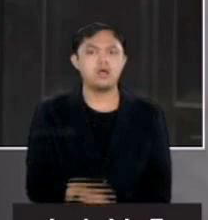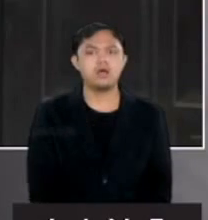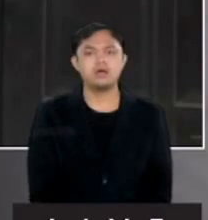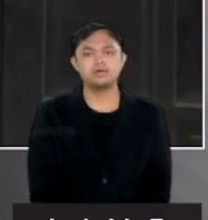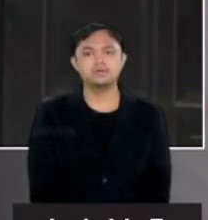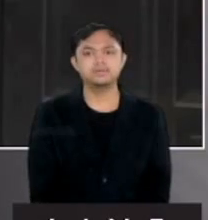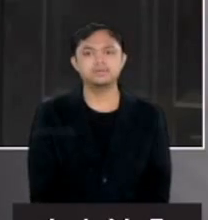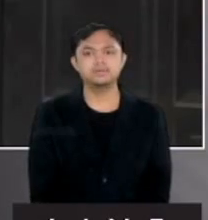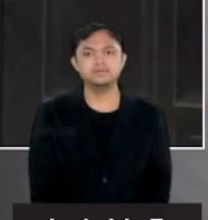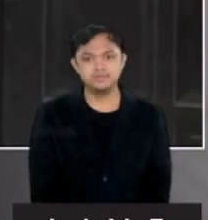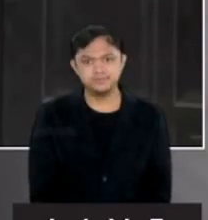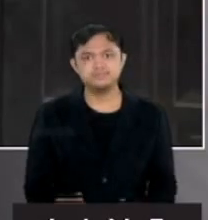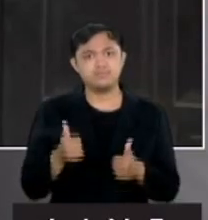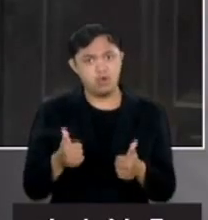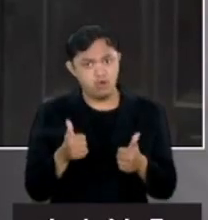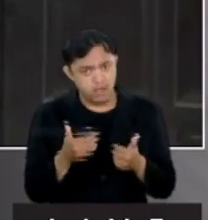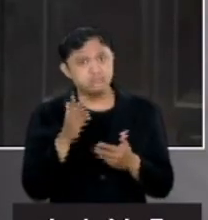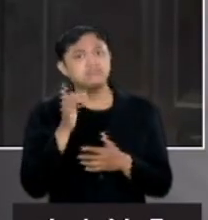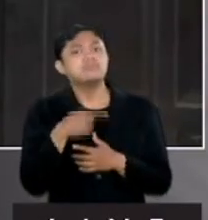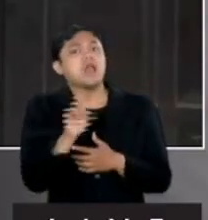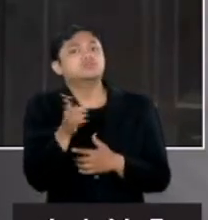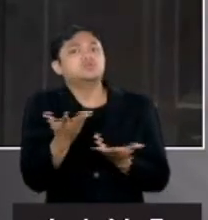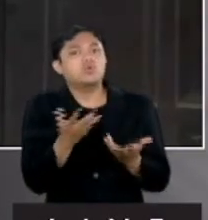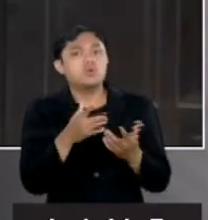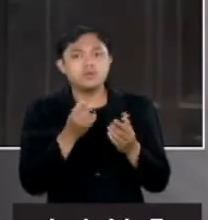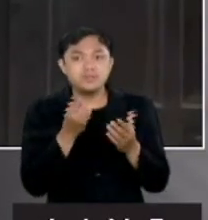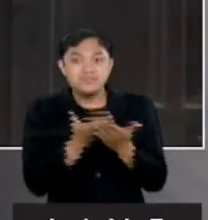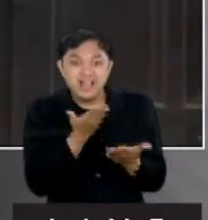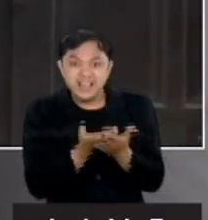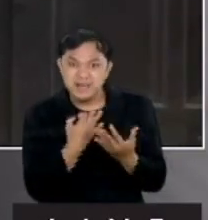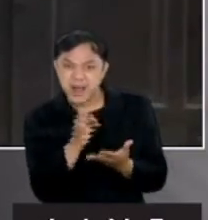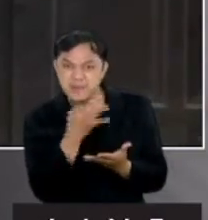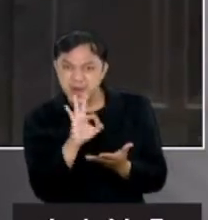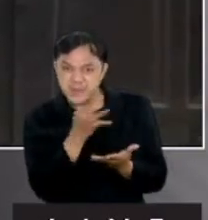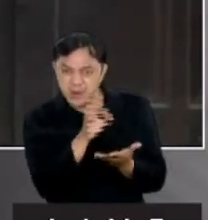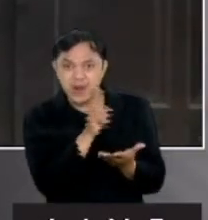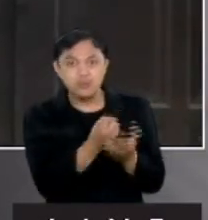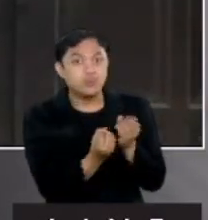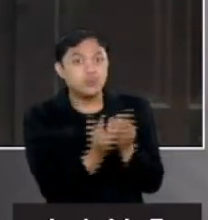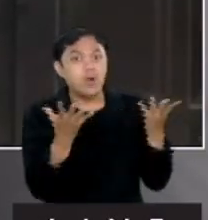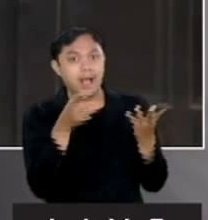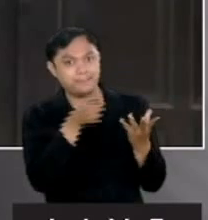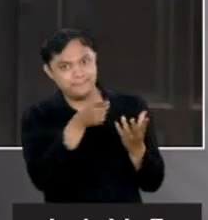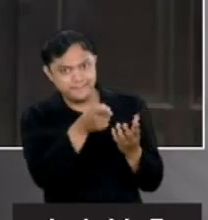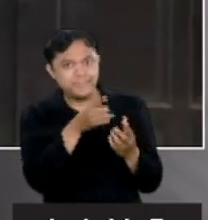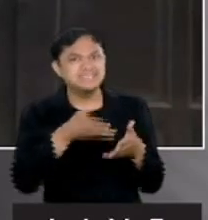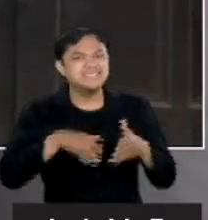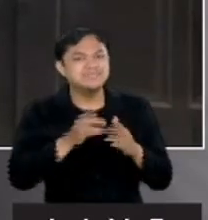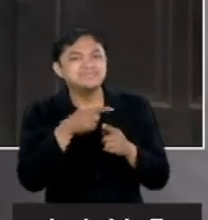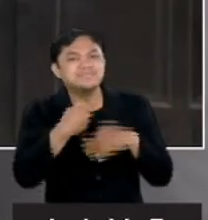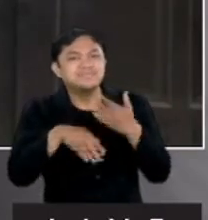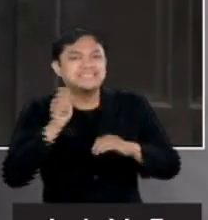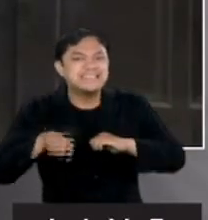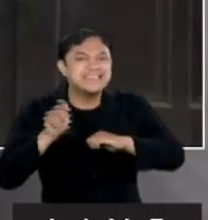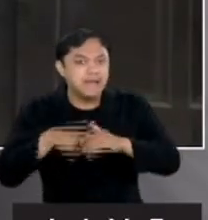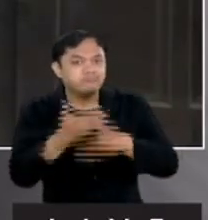lantas ada fakta terbaru apa saja yang terungkap dari jalannya sidang sejak pukul 10 pagi tadi?